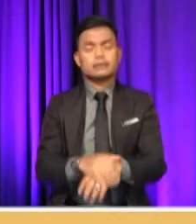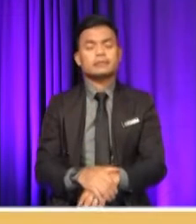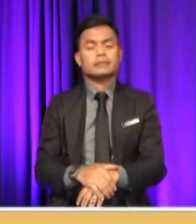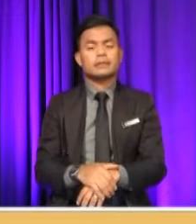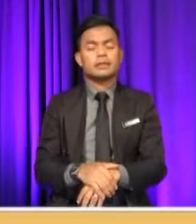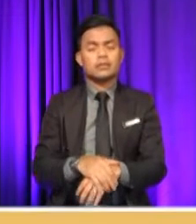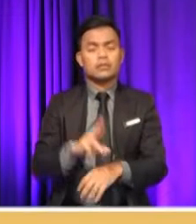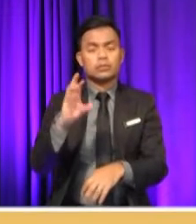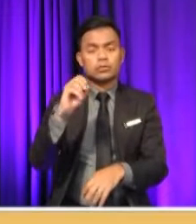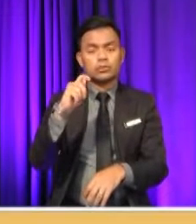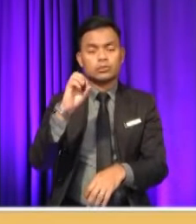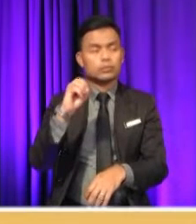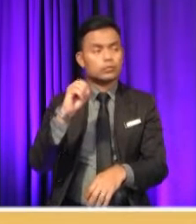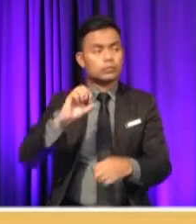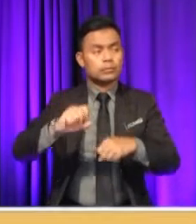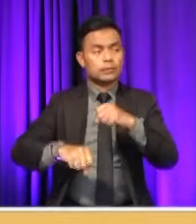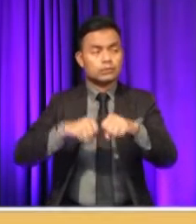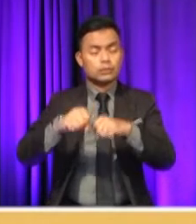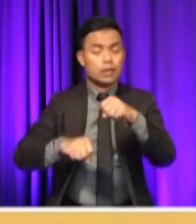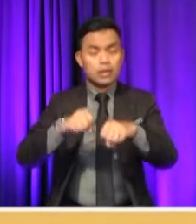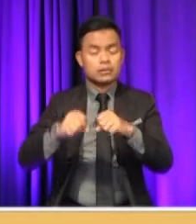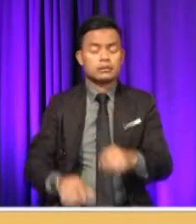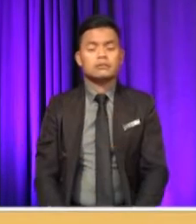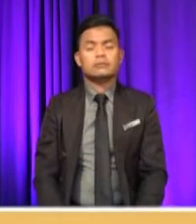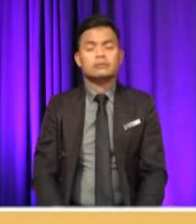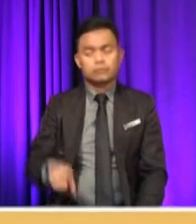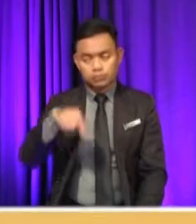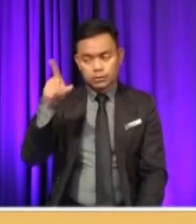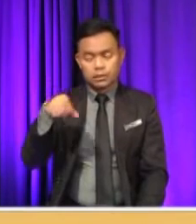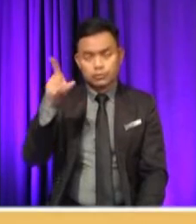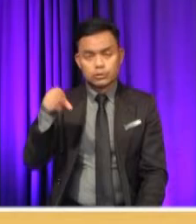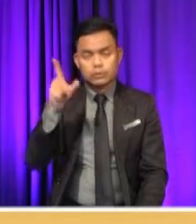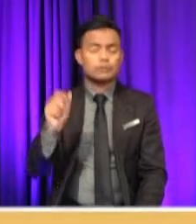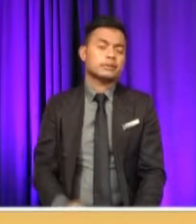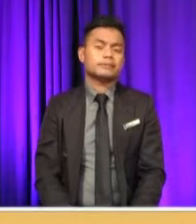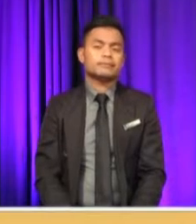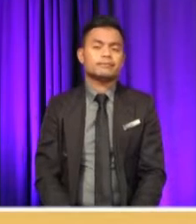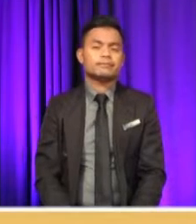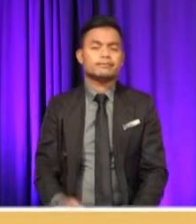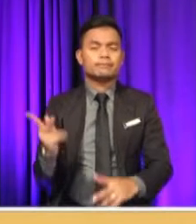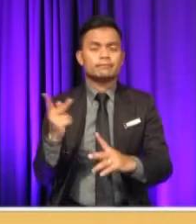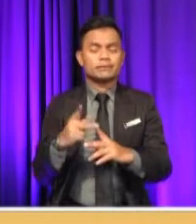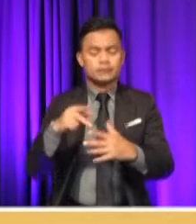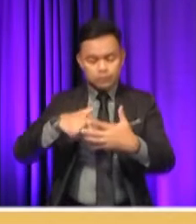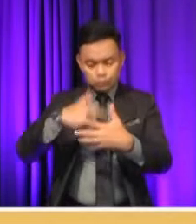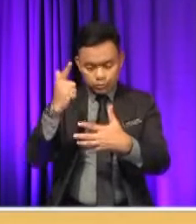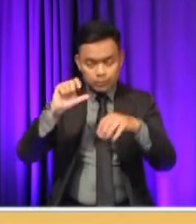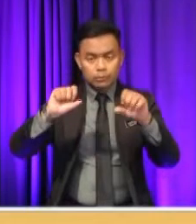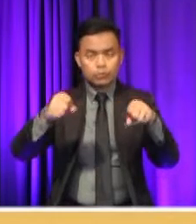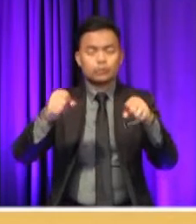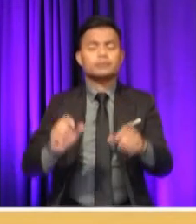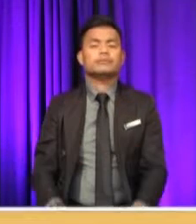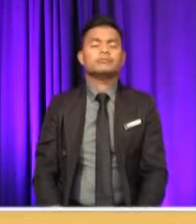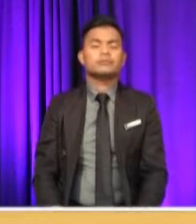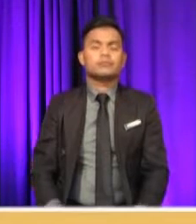berputar. Okey, stator adalah bahagian motor yang tidak bergerak dan merupakan kerangka luar motor. Rotor adalah bahagian motor